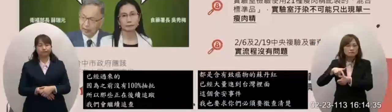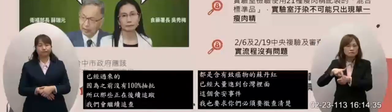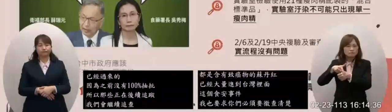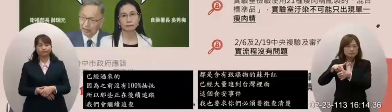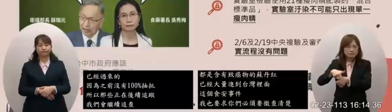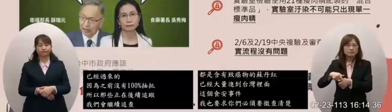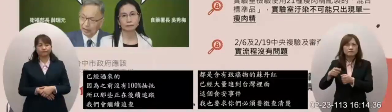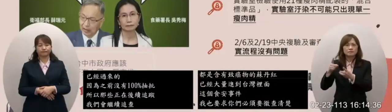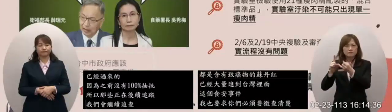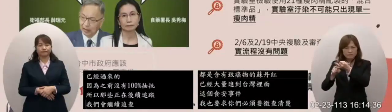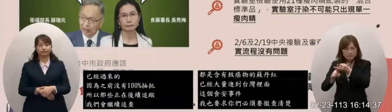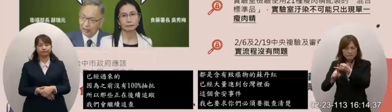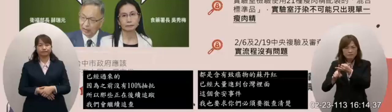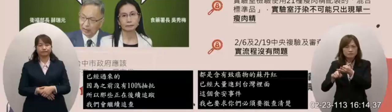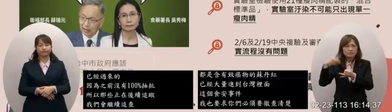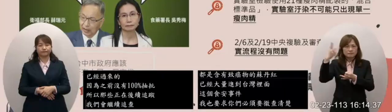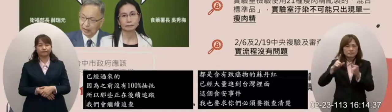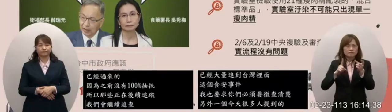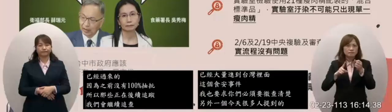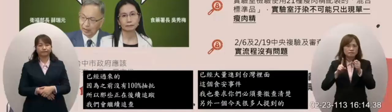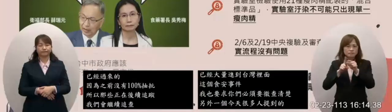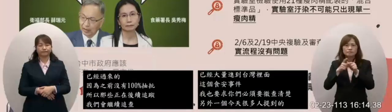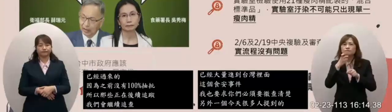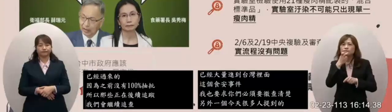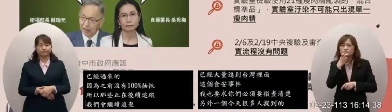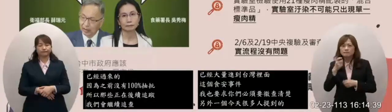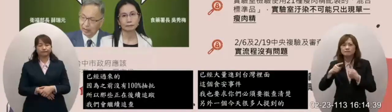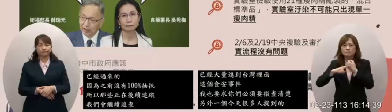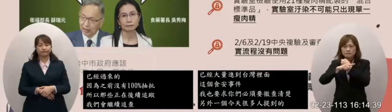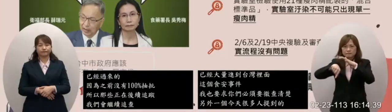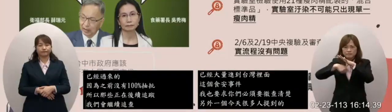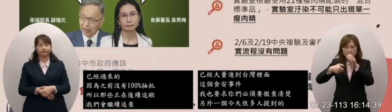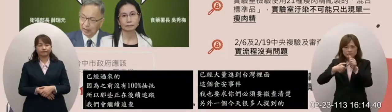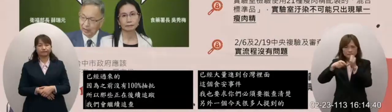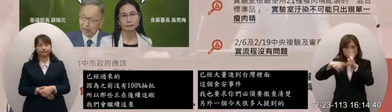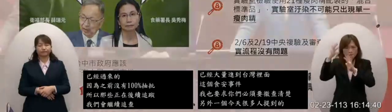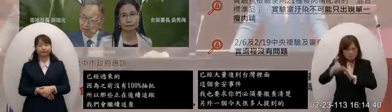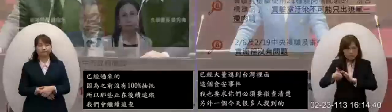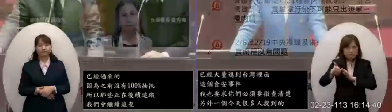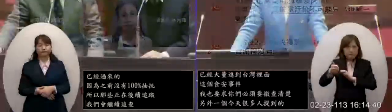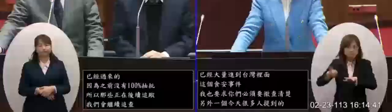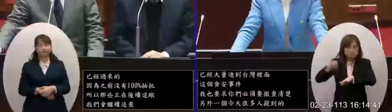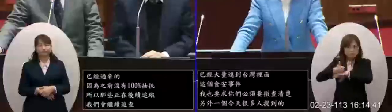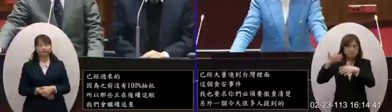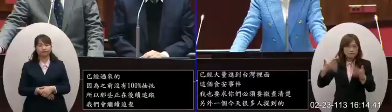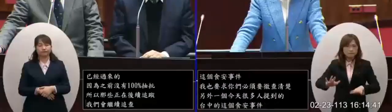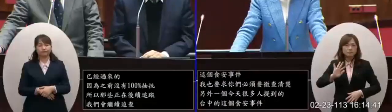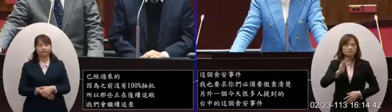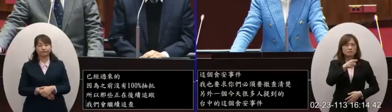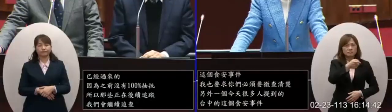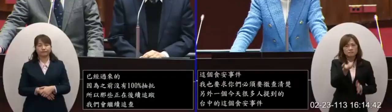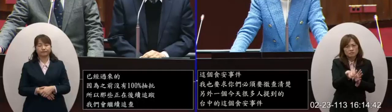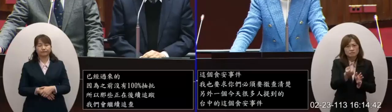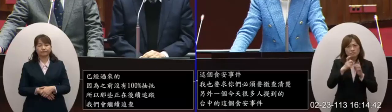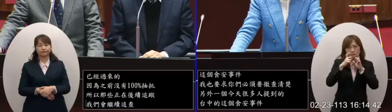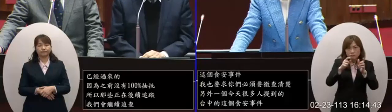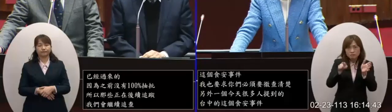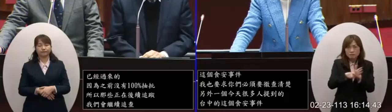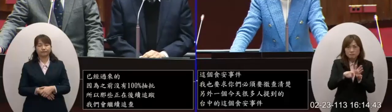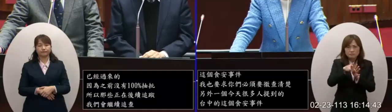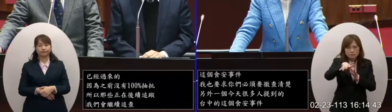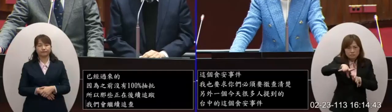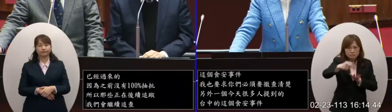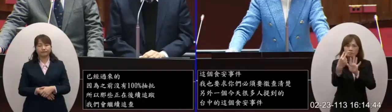过中研院的副院长。但我刚刚在听到你在答复民进党委员的时候，你是先射箭再画